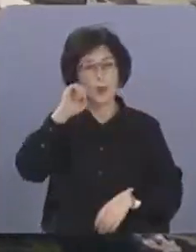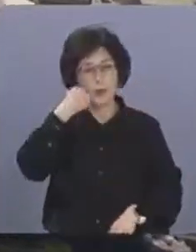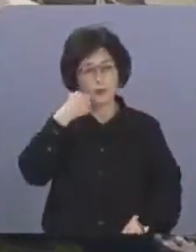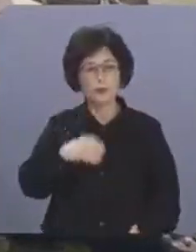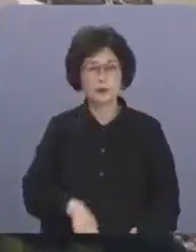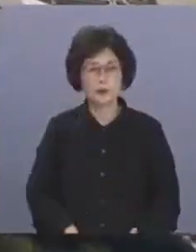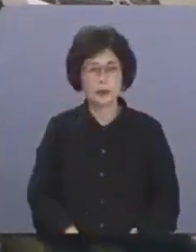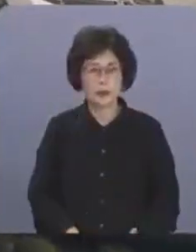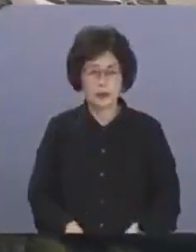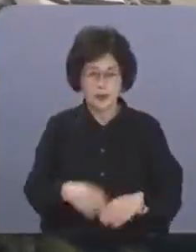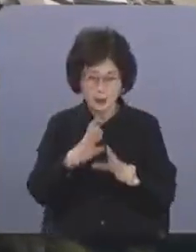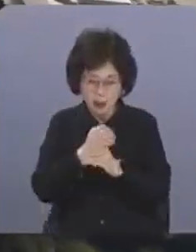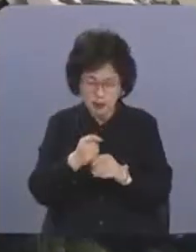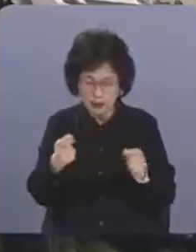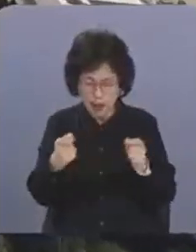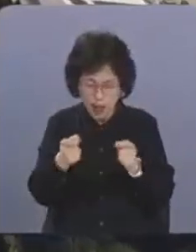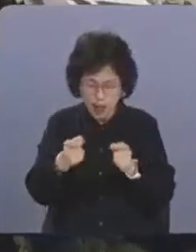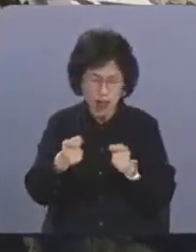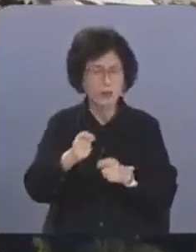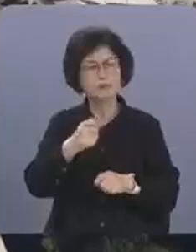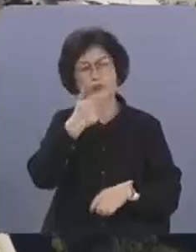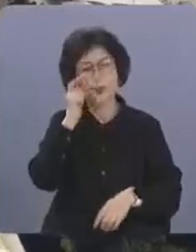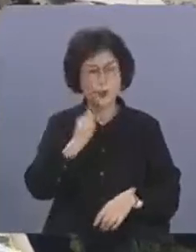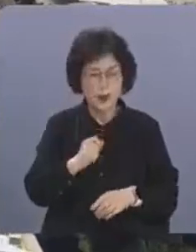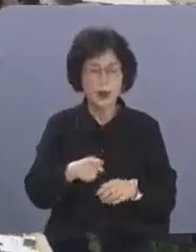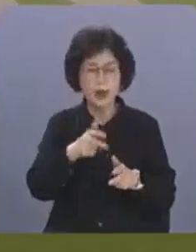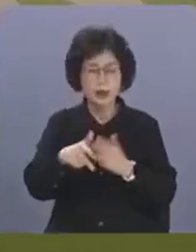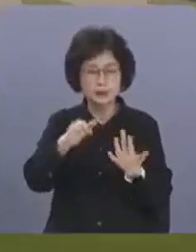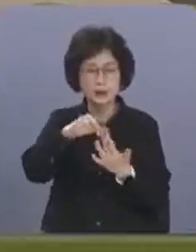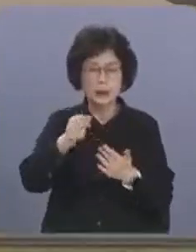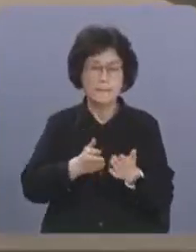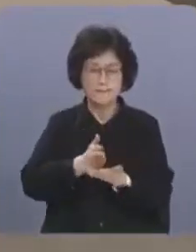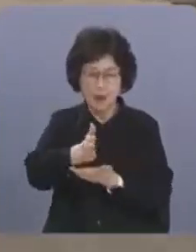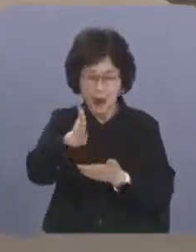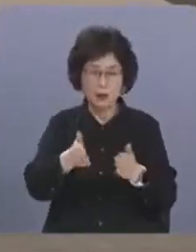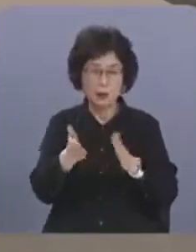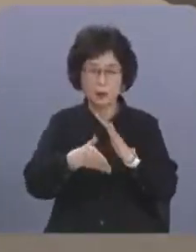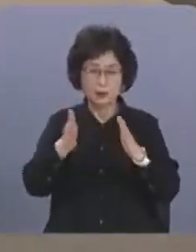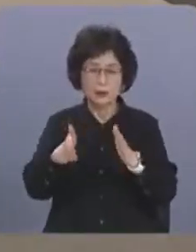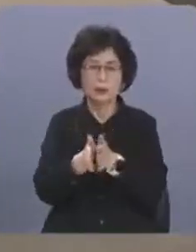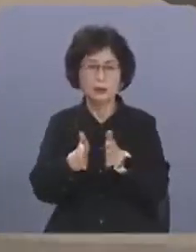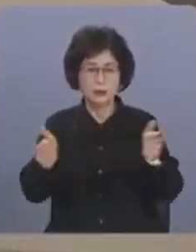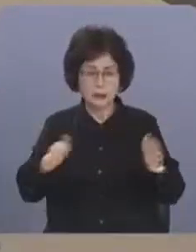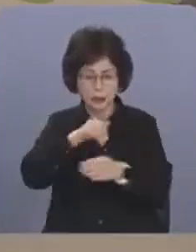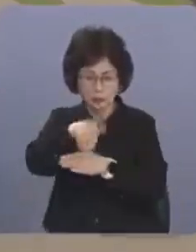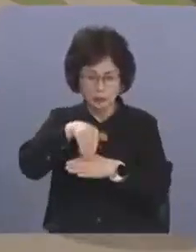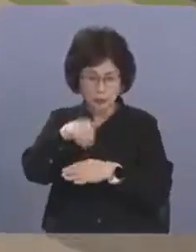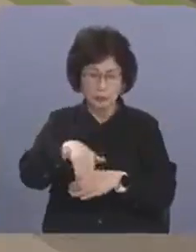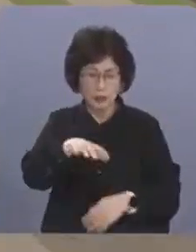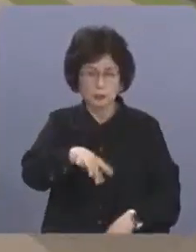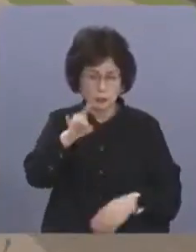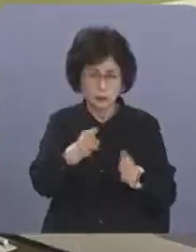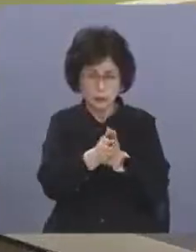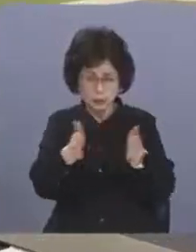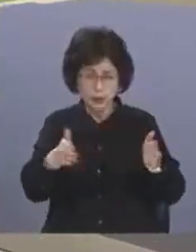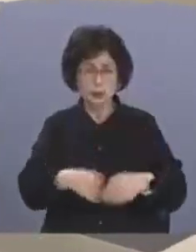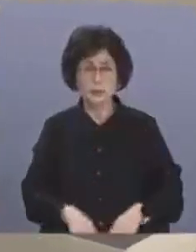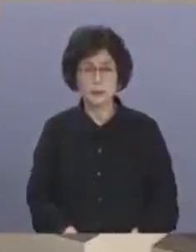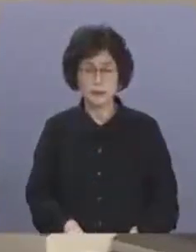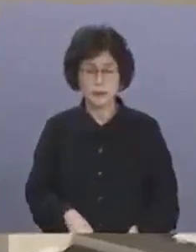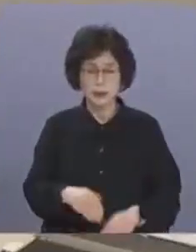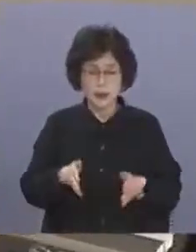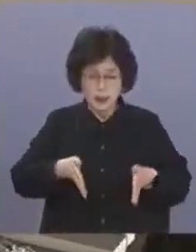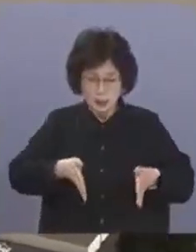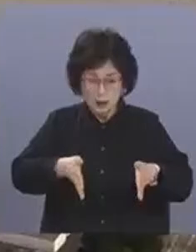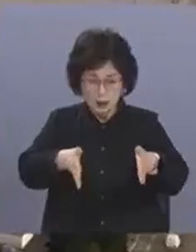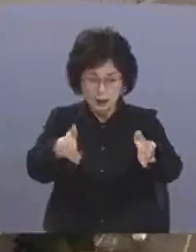빡빡한 공사기간 탓에 올해 말 사업자가 선정되면 바로 본공사 전 착공, 즉 우선 시공에 들어갑니다. 또